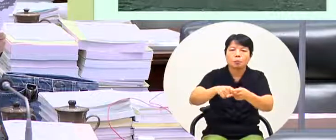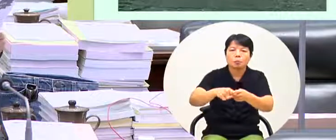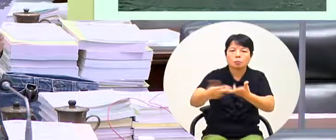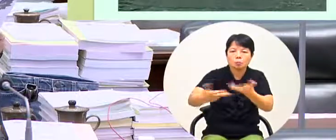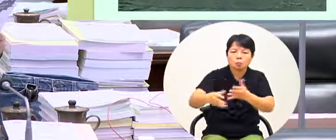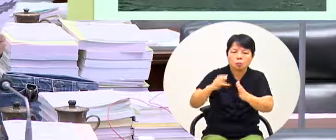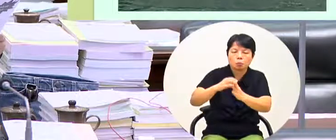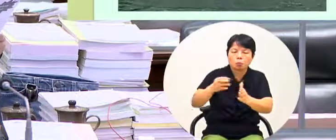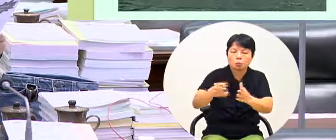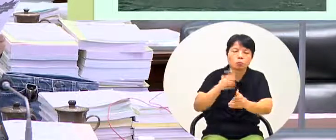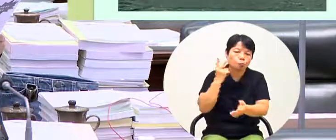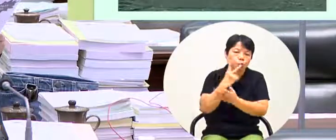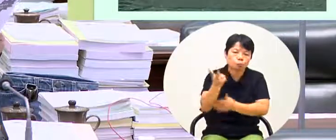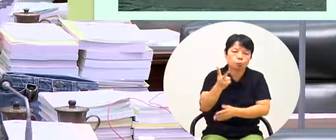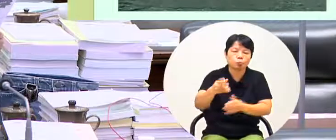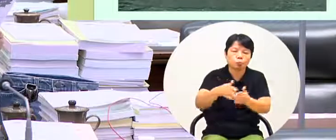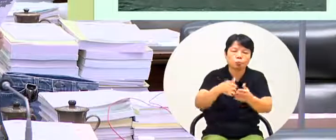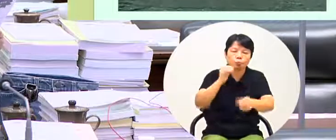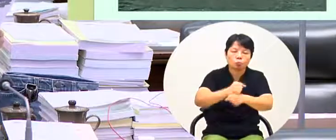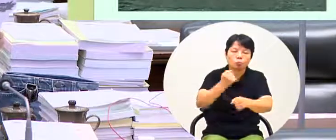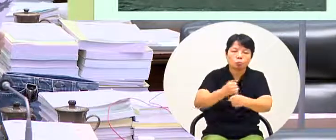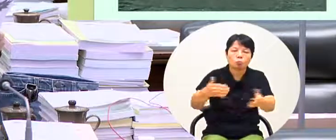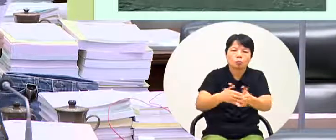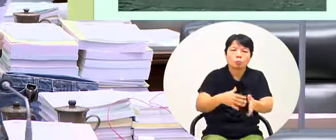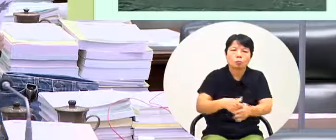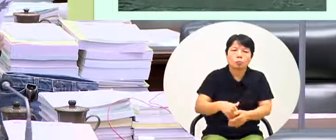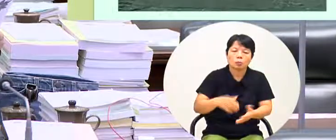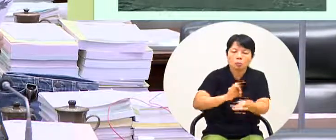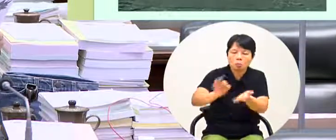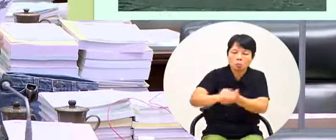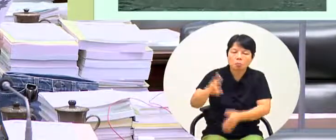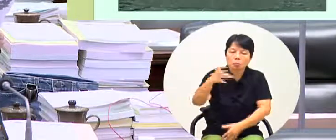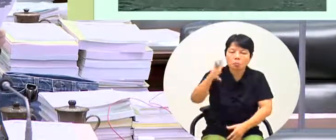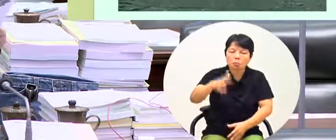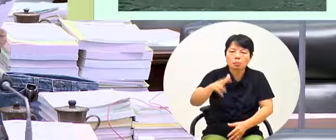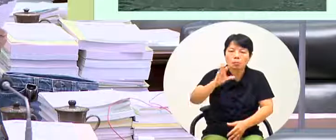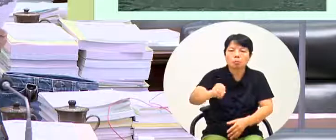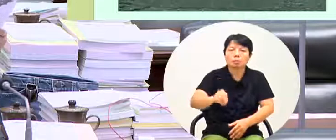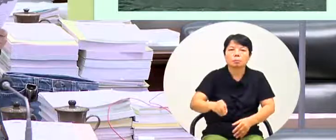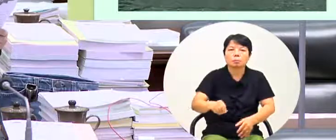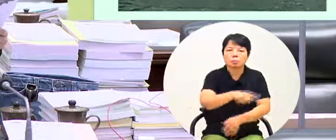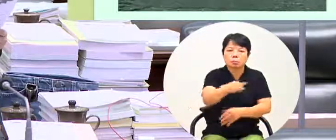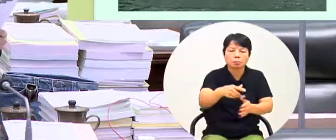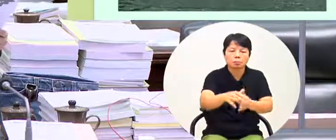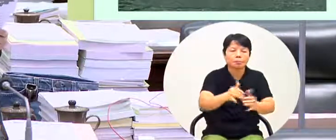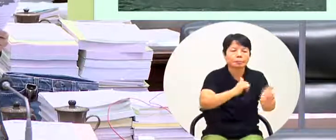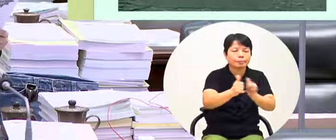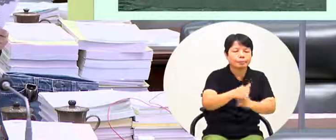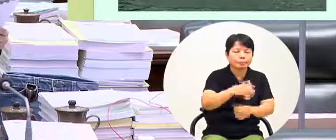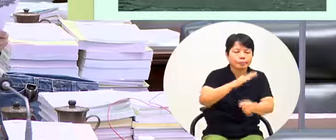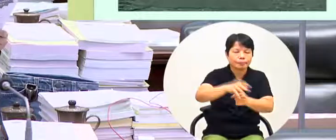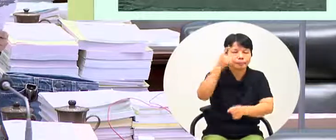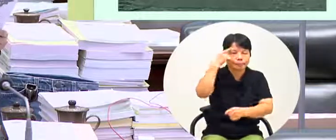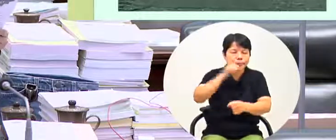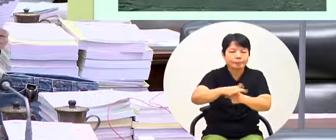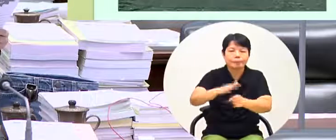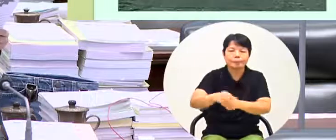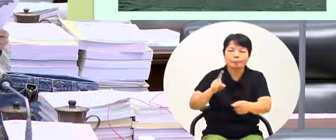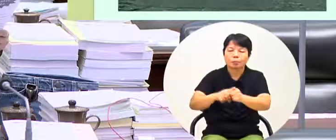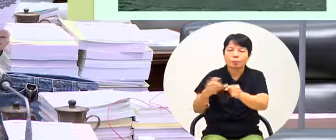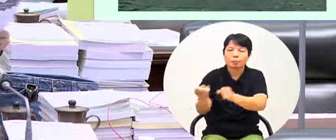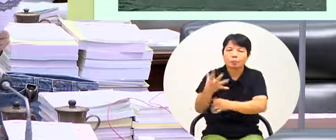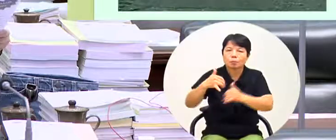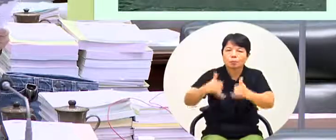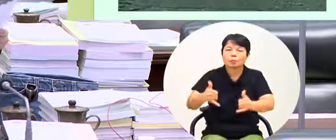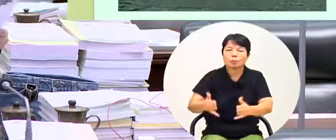概8000万左右吧，应该是嘛，市民非常满意中华路这个路段，因为中华路也是我几乎每天都要走的